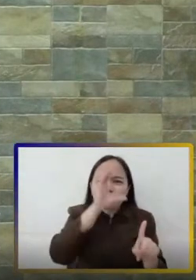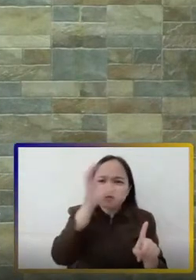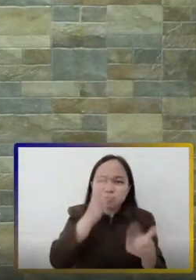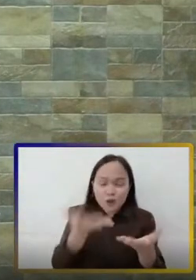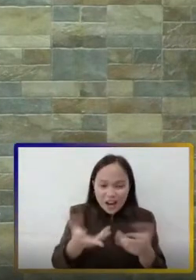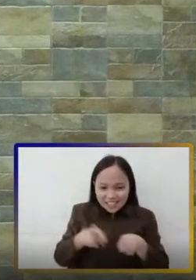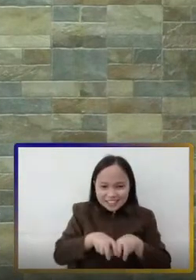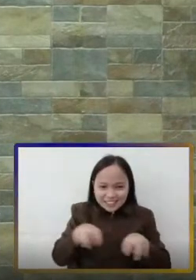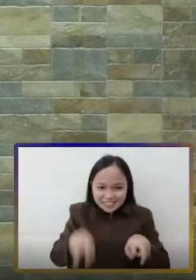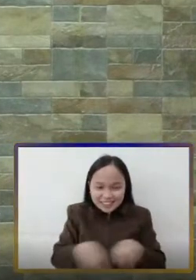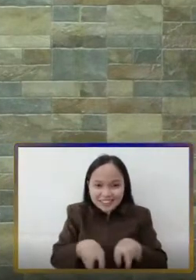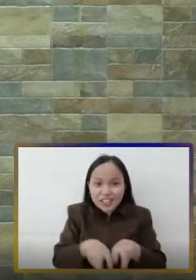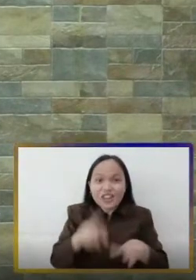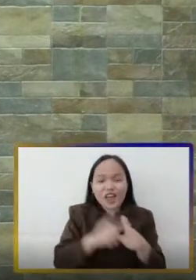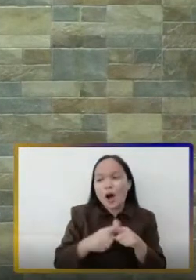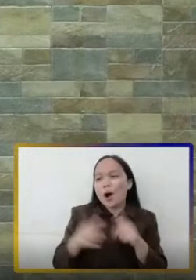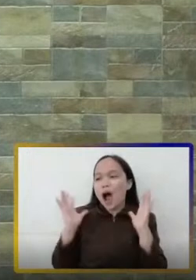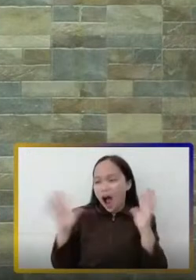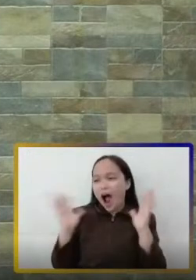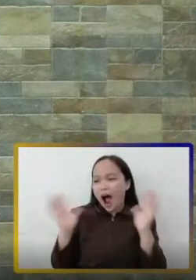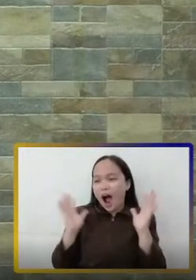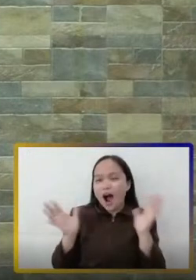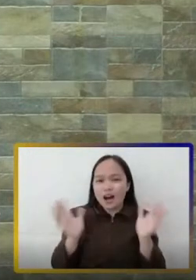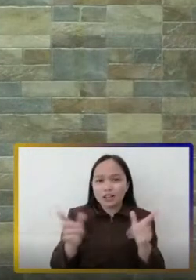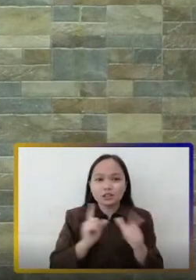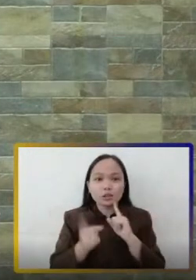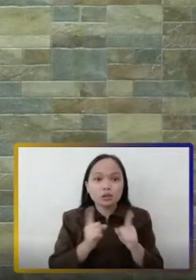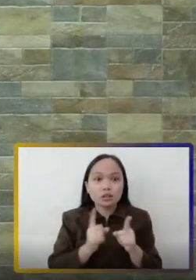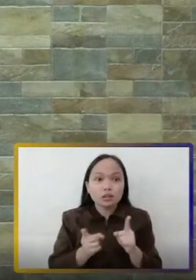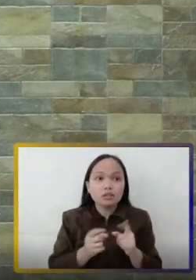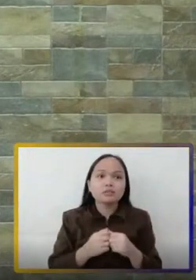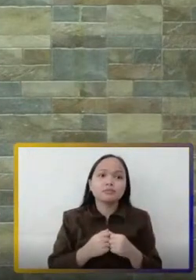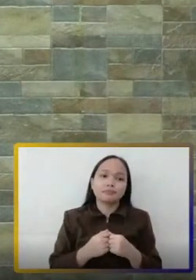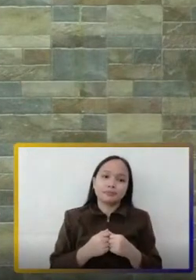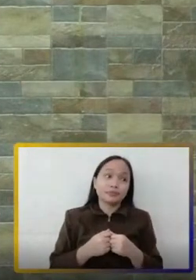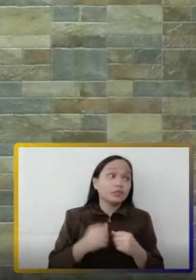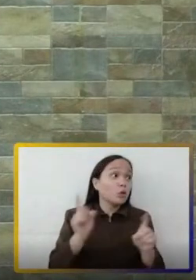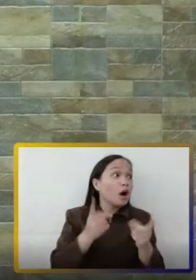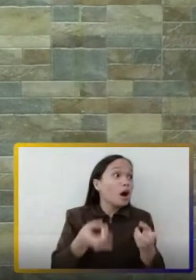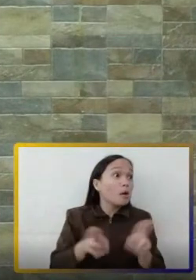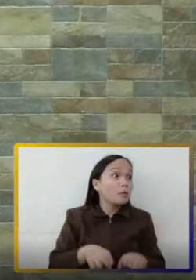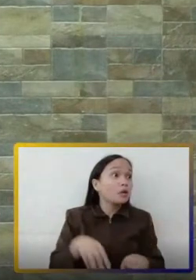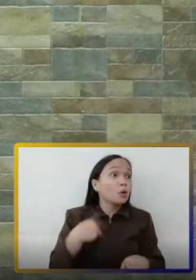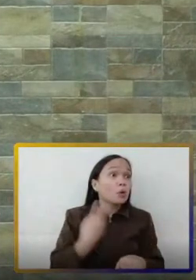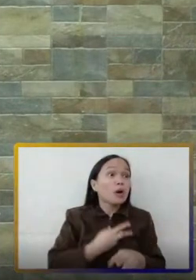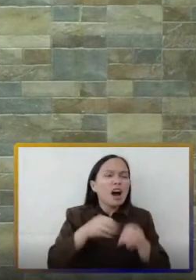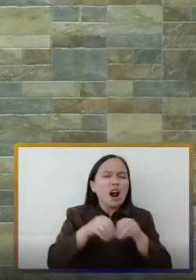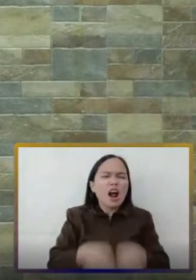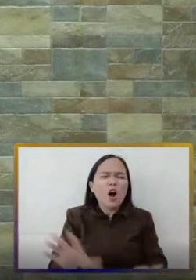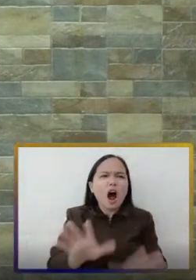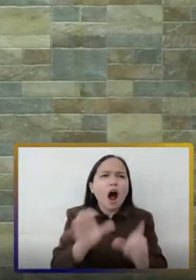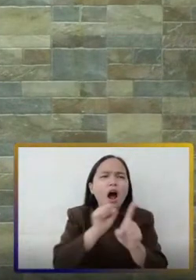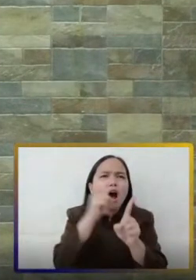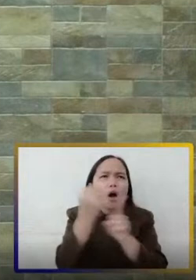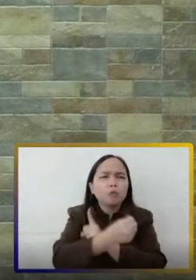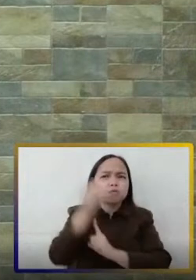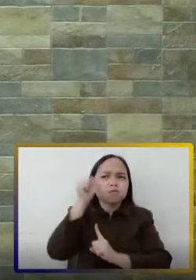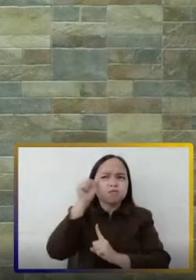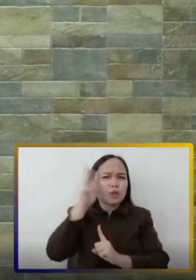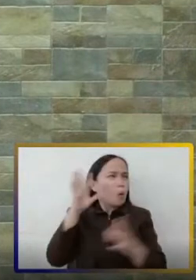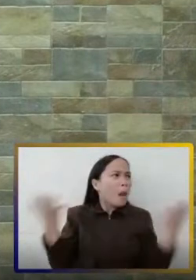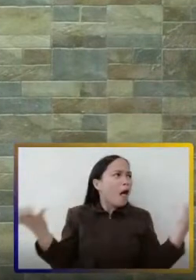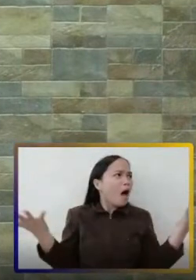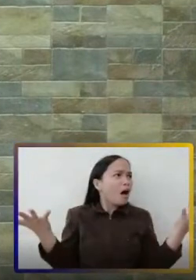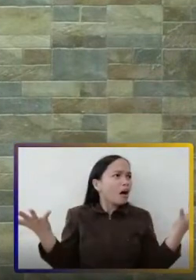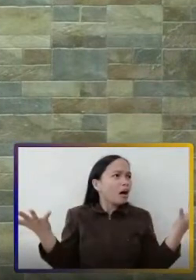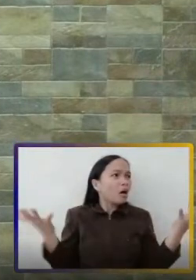Tatabyan ninyo at mag-chat-chatan kayo. You know? See, nawawala na yung tinatawag na situational awareness. Hindi nyo